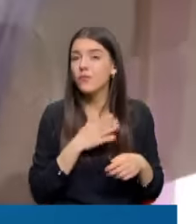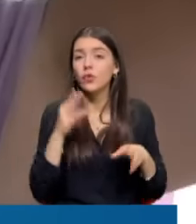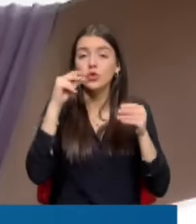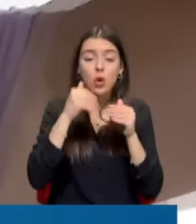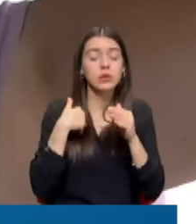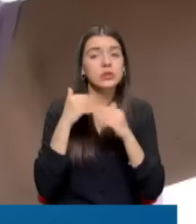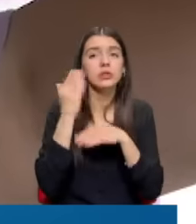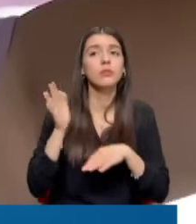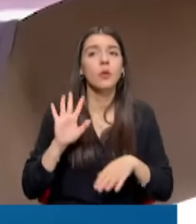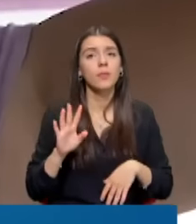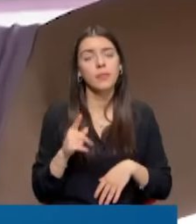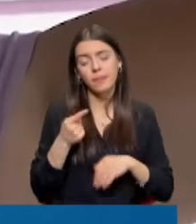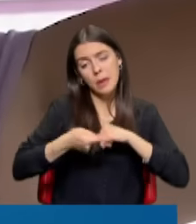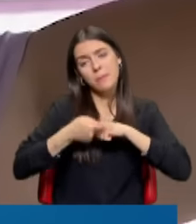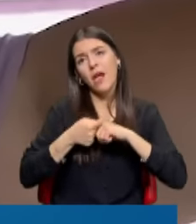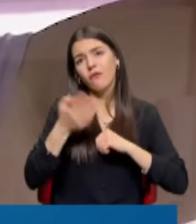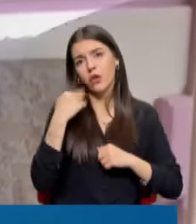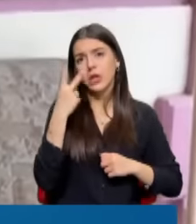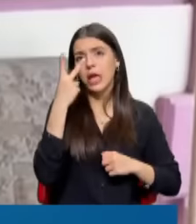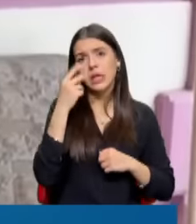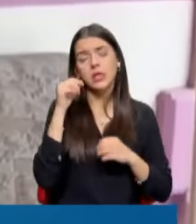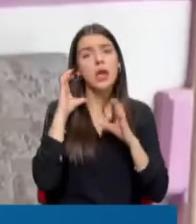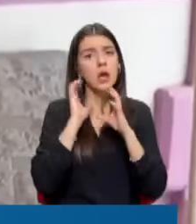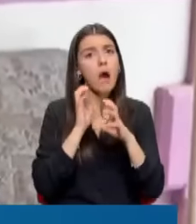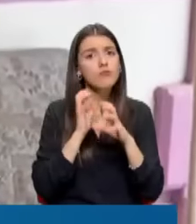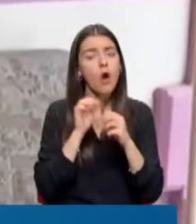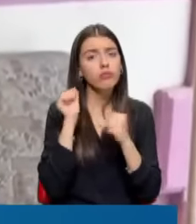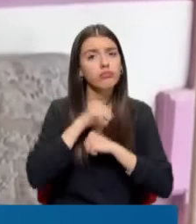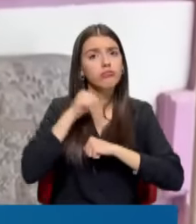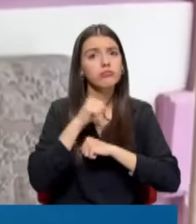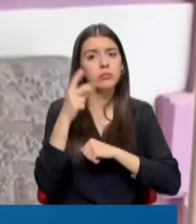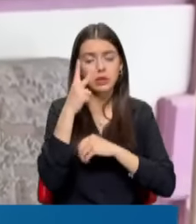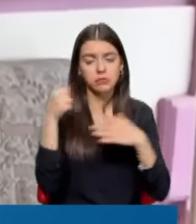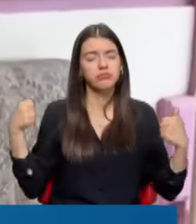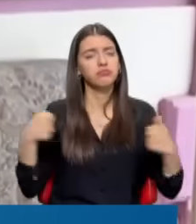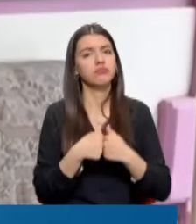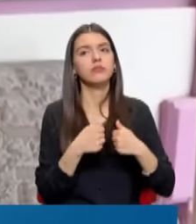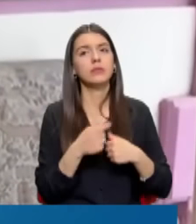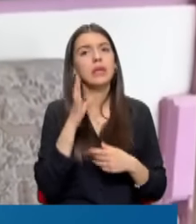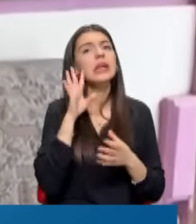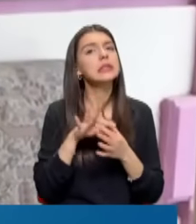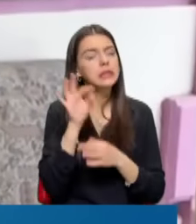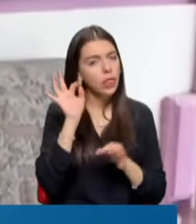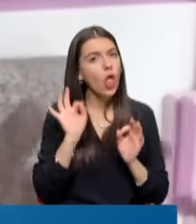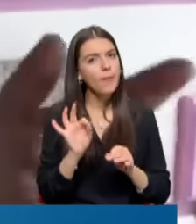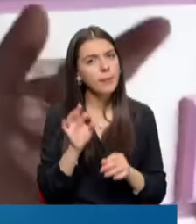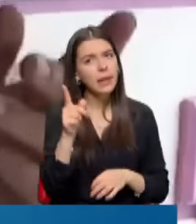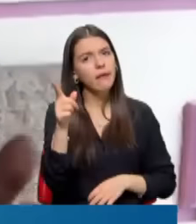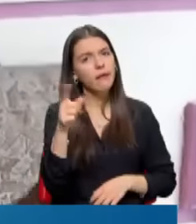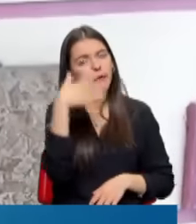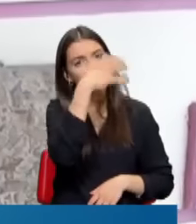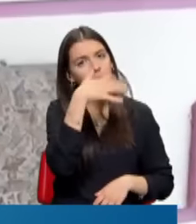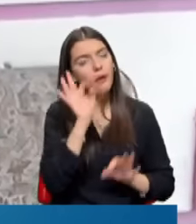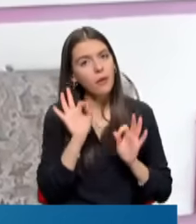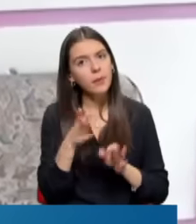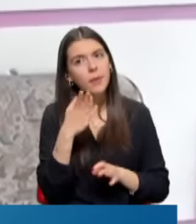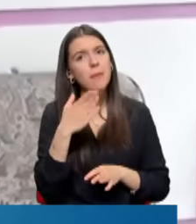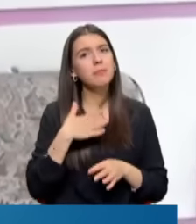hafta şurada iki kamyon birbirine girdi. İnsandan da önemli mi bu kömür ya? İnsandan da önemli mi? Bizleri